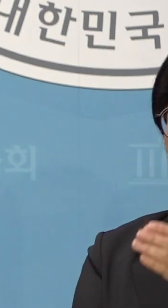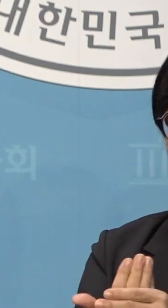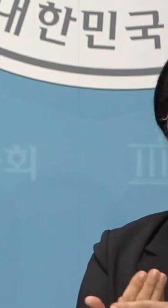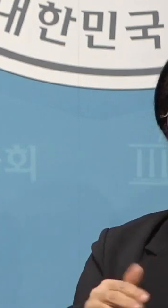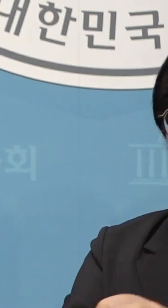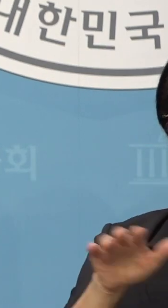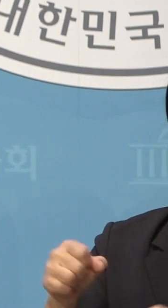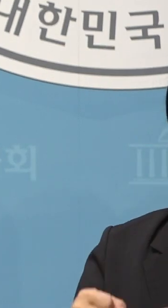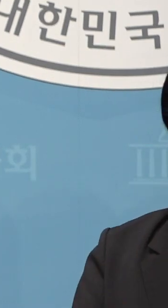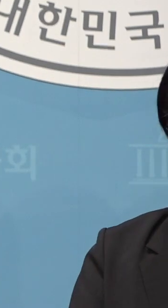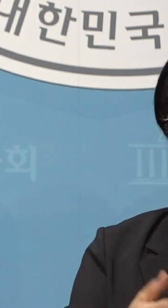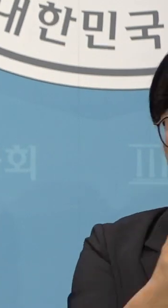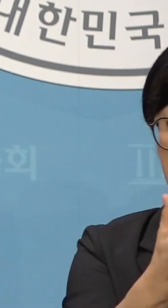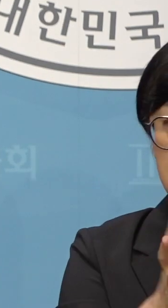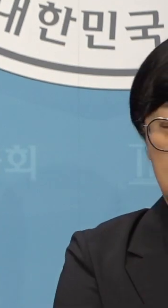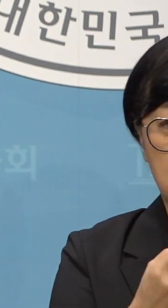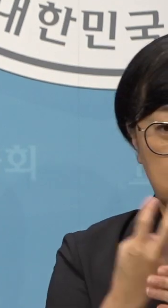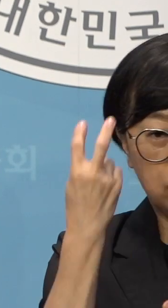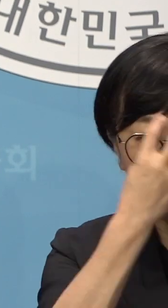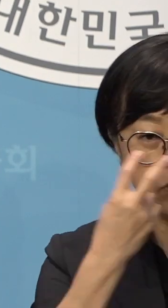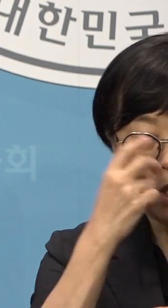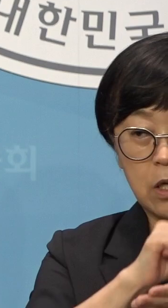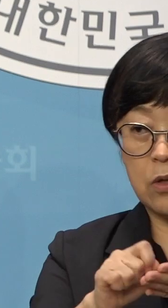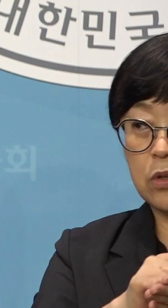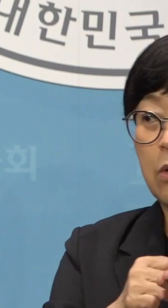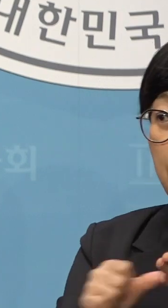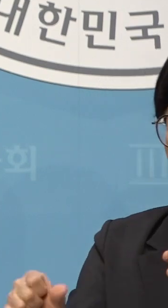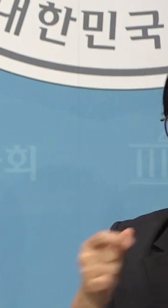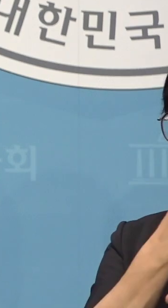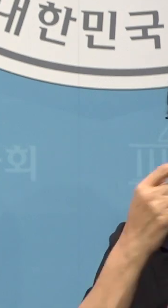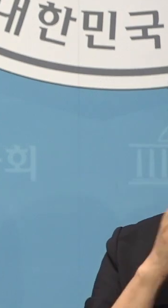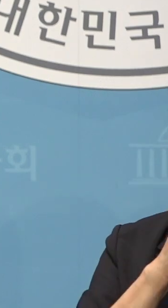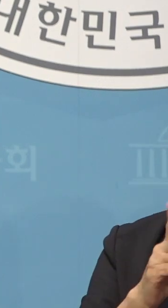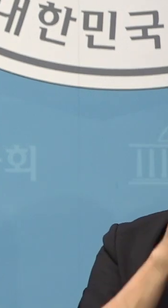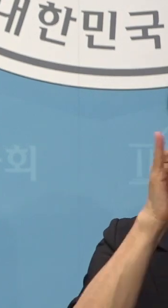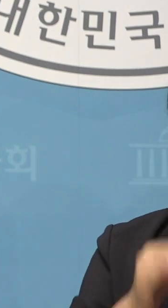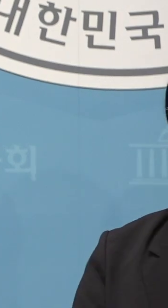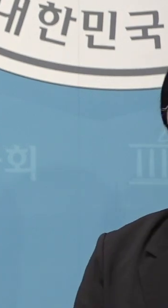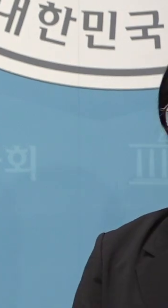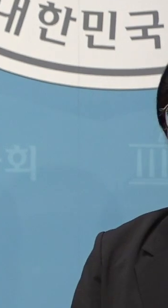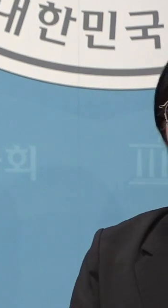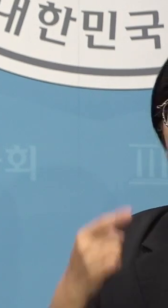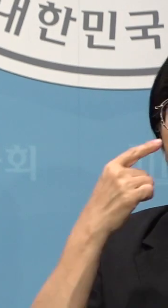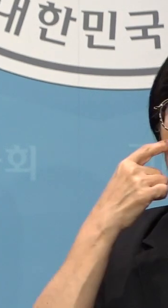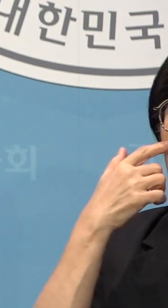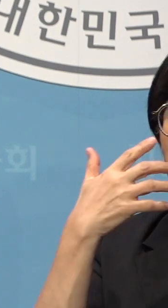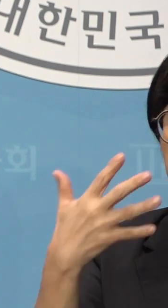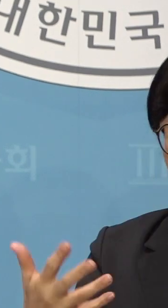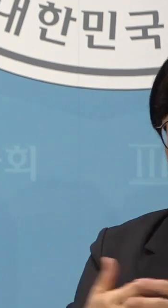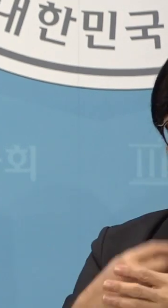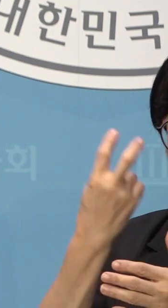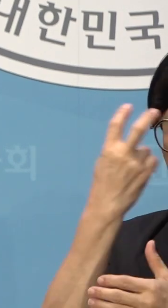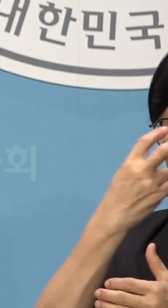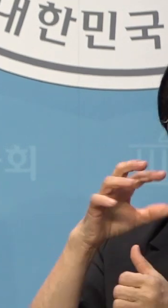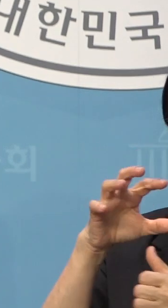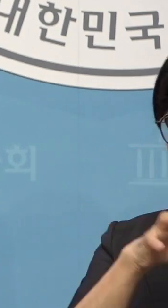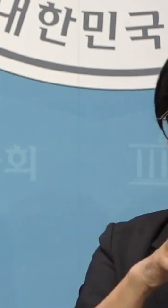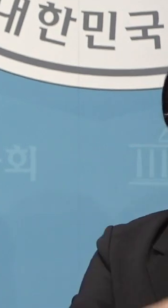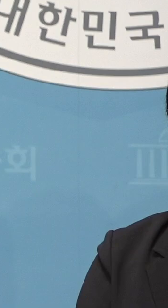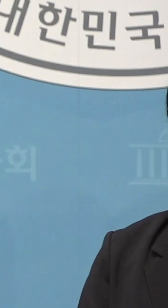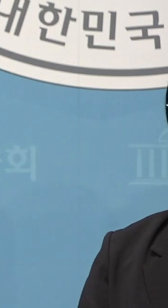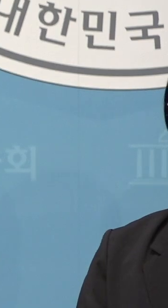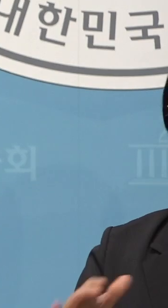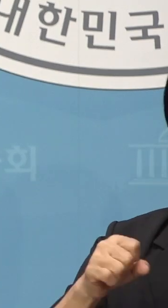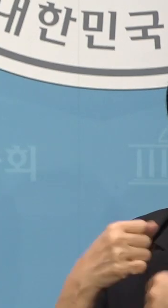해병대 1사단장을 수사계획에서 빼라고 지시했다는 증언이 나왔습니다. 명백한 수사 외압입니다.